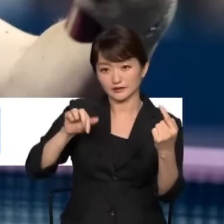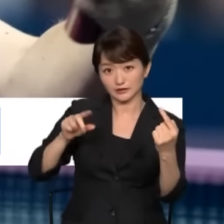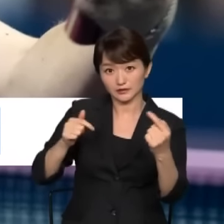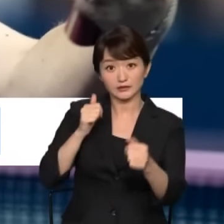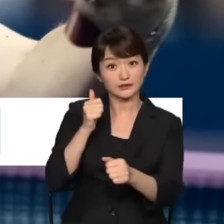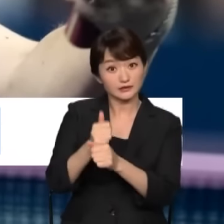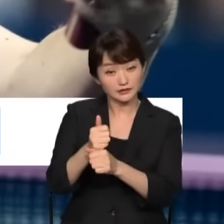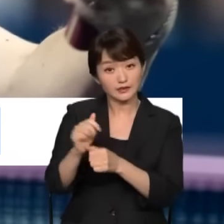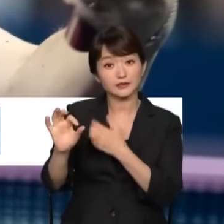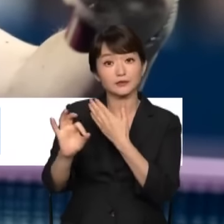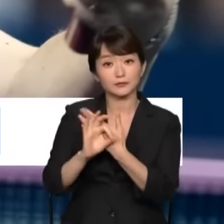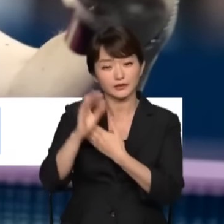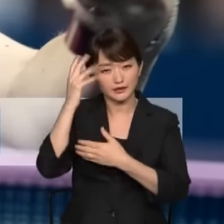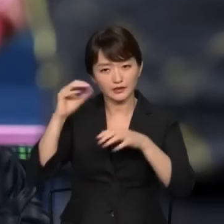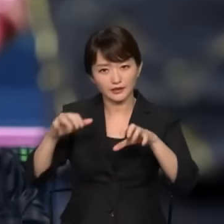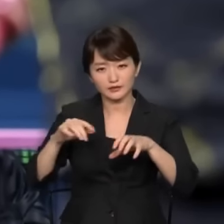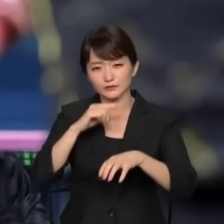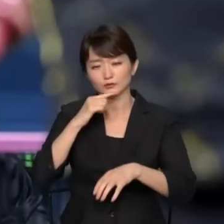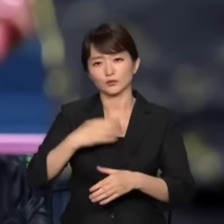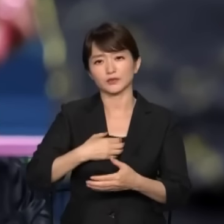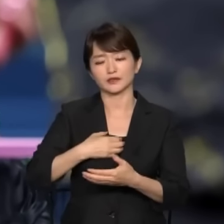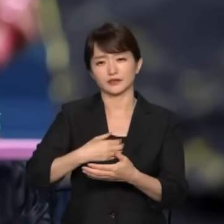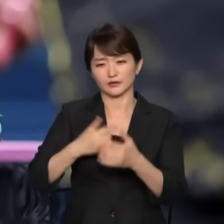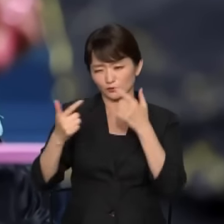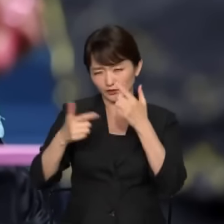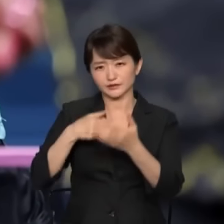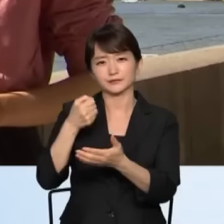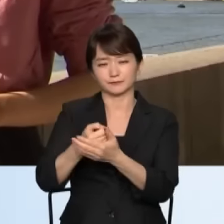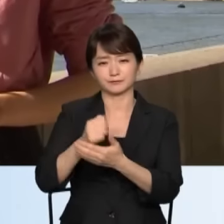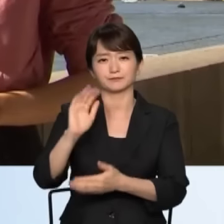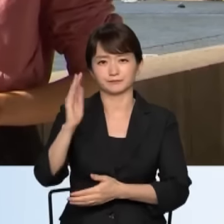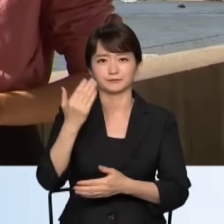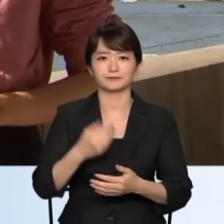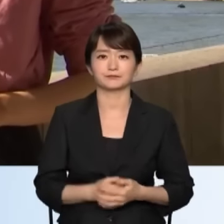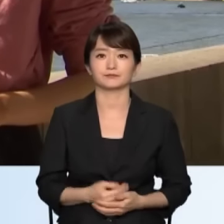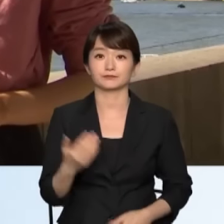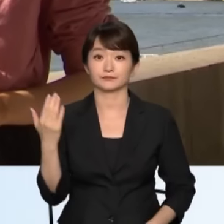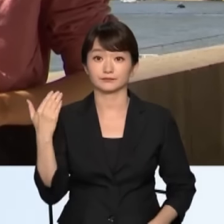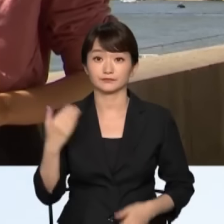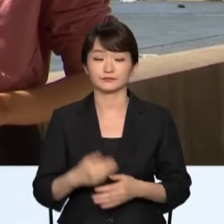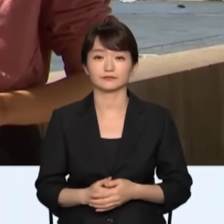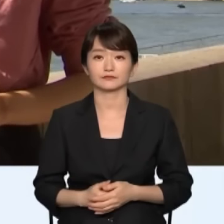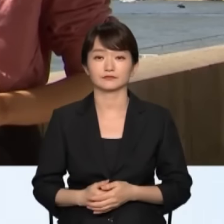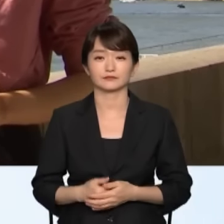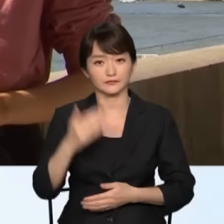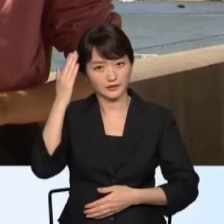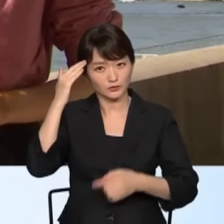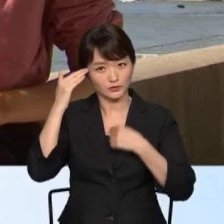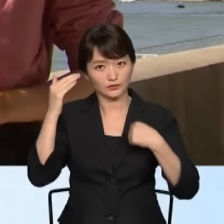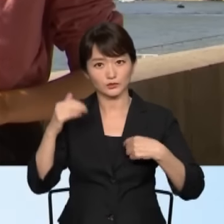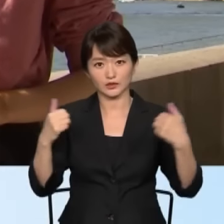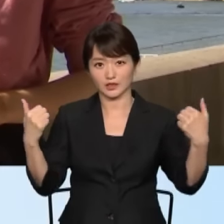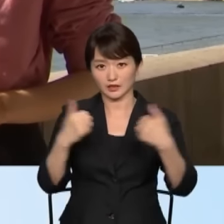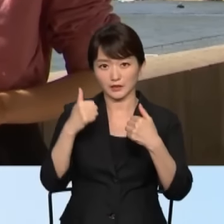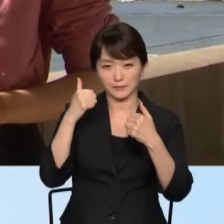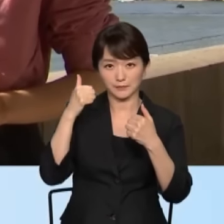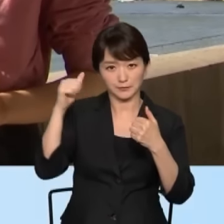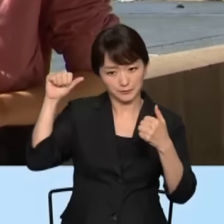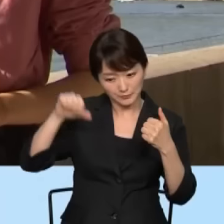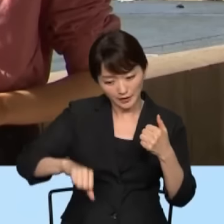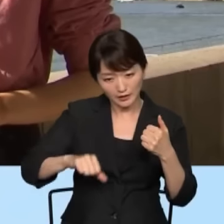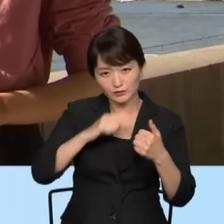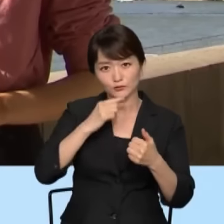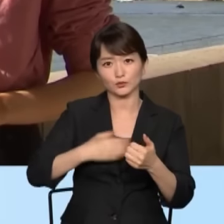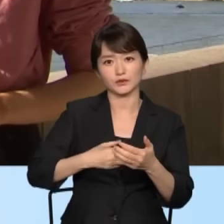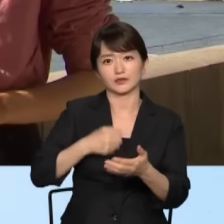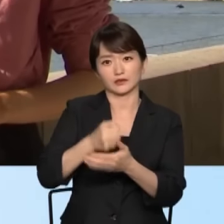승리로 마무리 지으면 우리나라의 동메달이 확정됩니다. 네, 앞서 우리는 중국에 지면서 동메달 결정전에 나섰는데